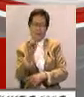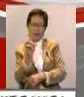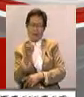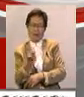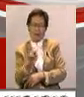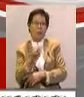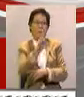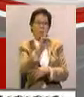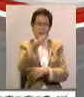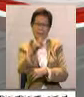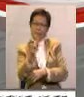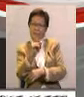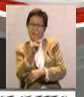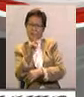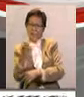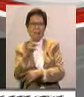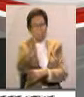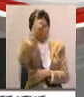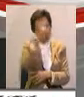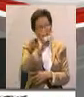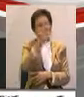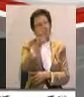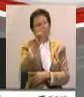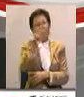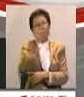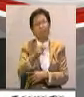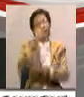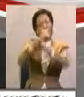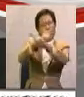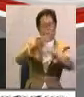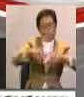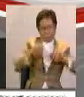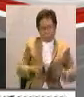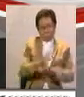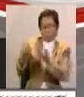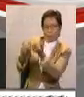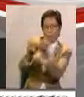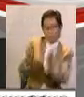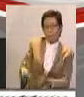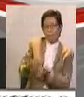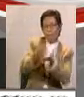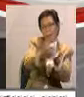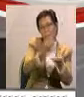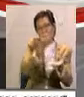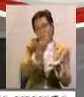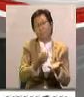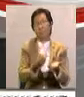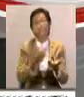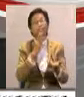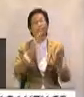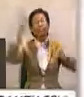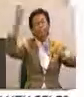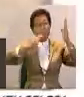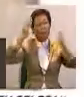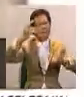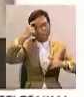Ehwal Pengguna, Datuk Saifuddin Nasution Ismail, ia bakal melindungi penerima dan penyumbang bantuan makanan. Beliau berkata Malaysia